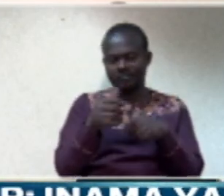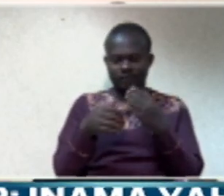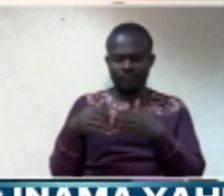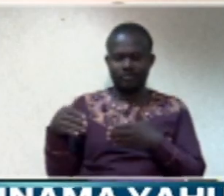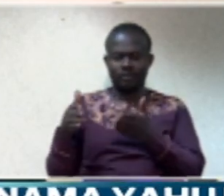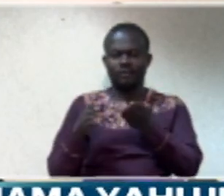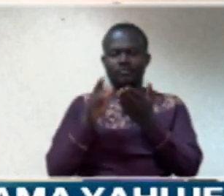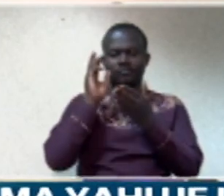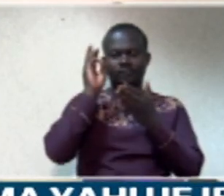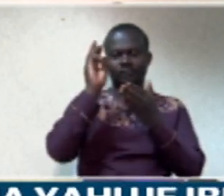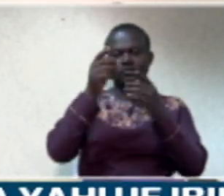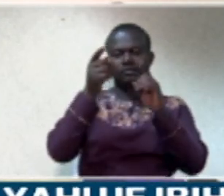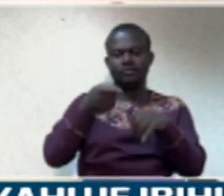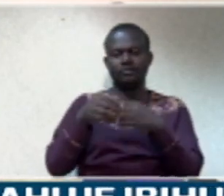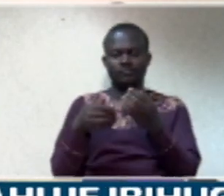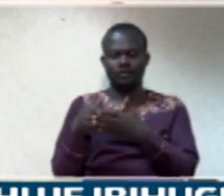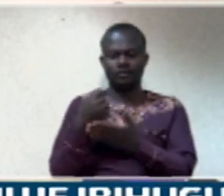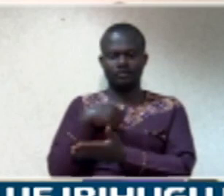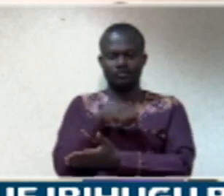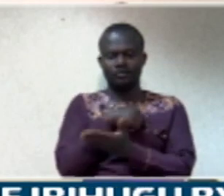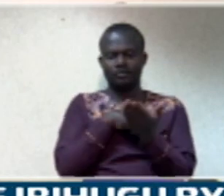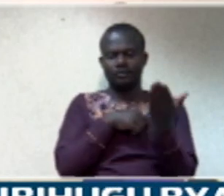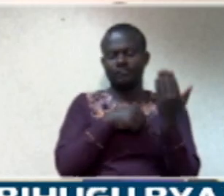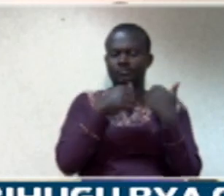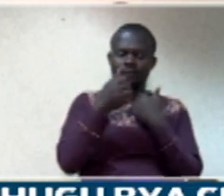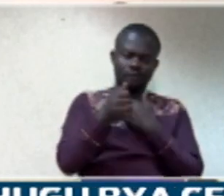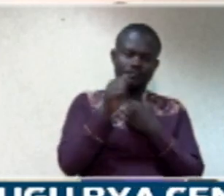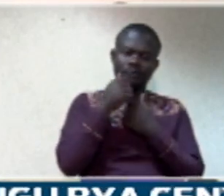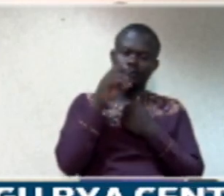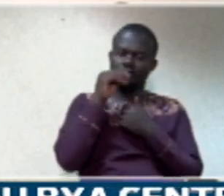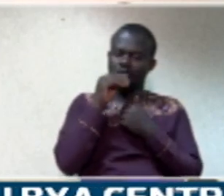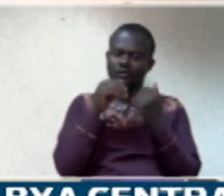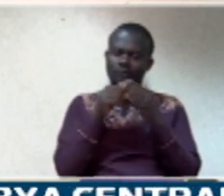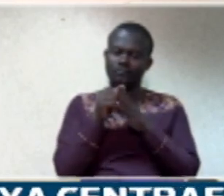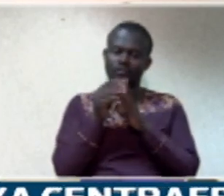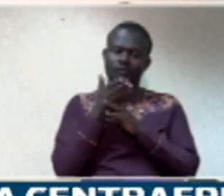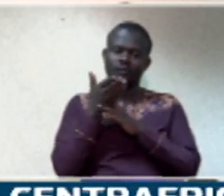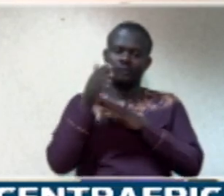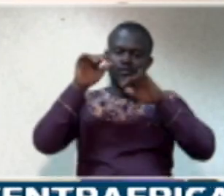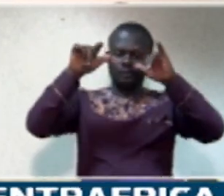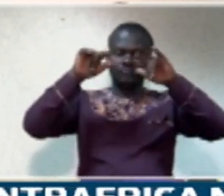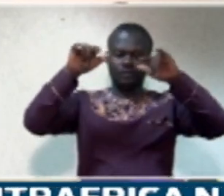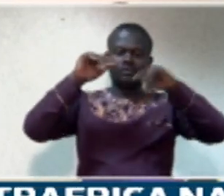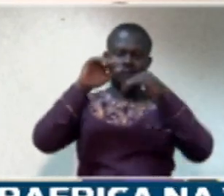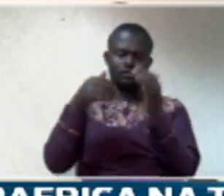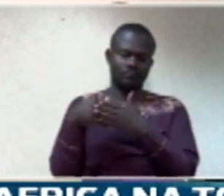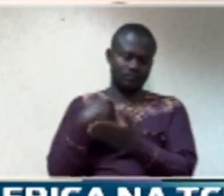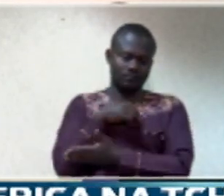tubona uzagira impact nini cyane n'uwo ngo navuze bwa modoka babugendera nkaho abantu